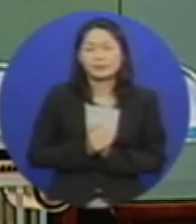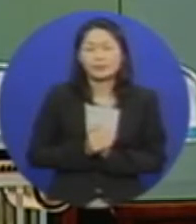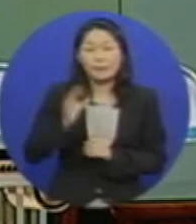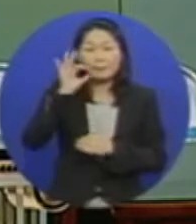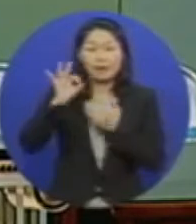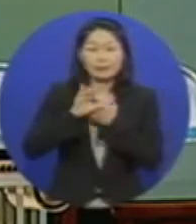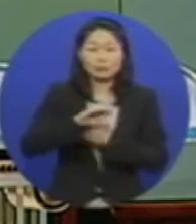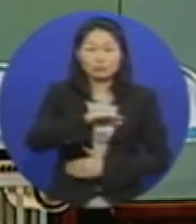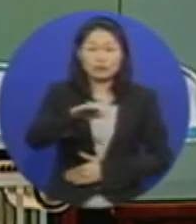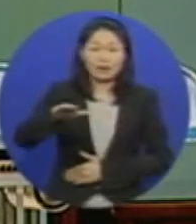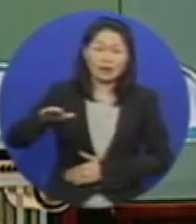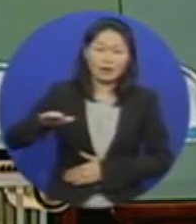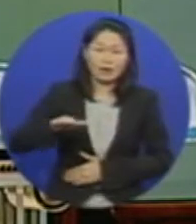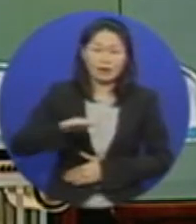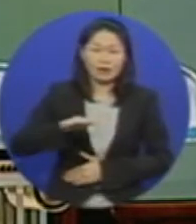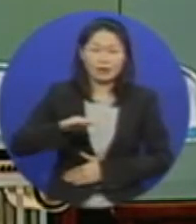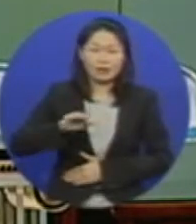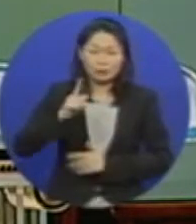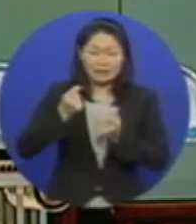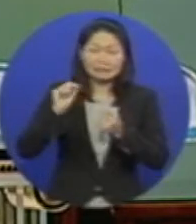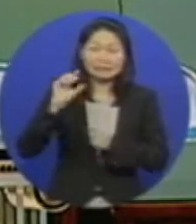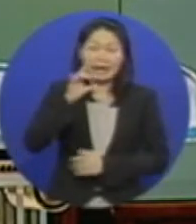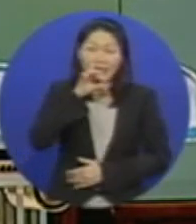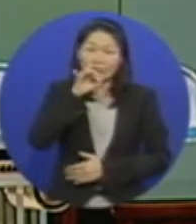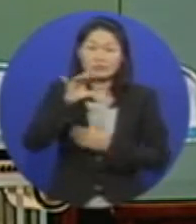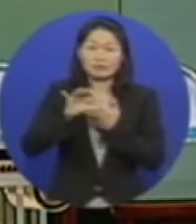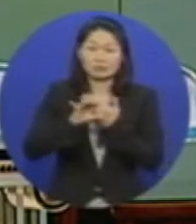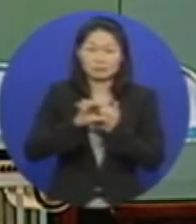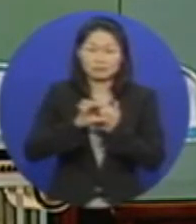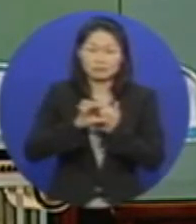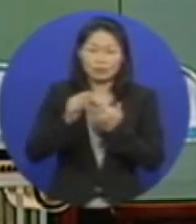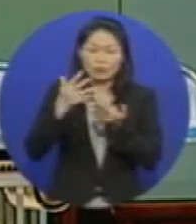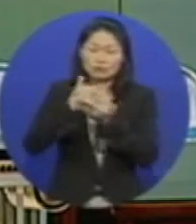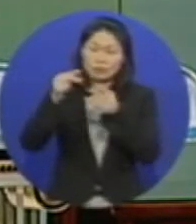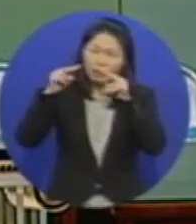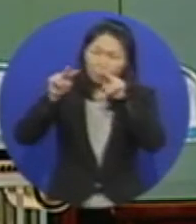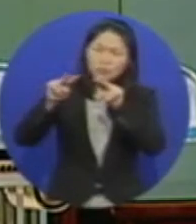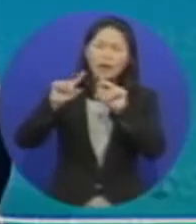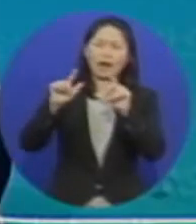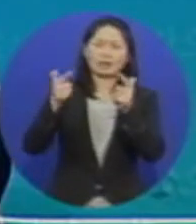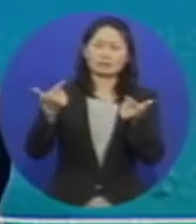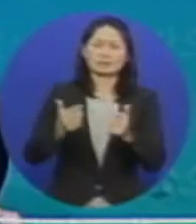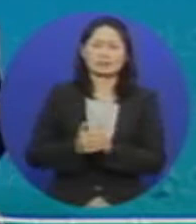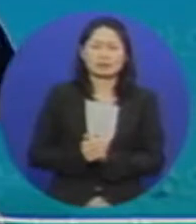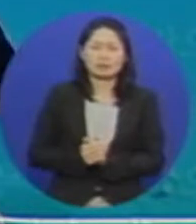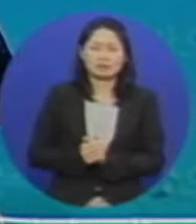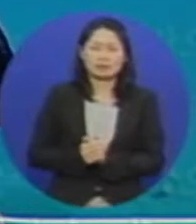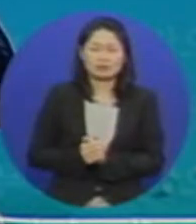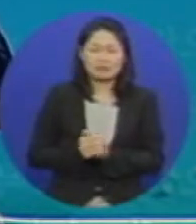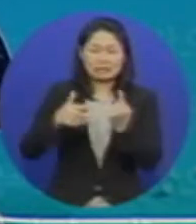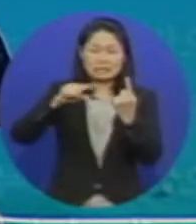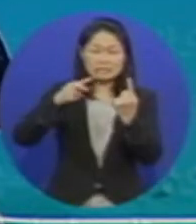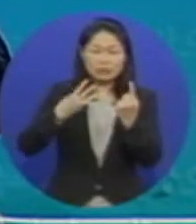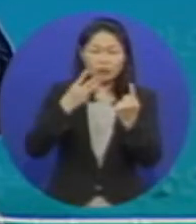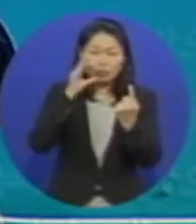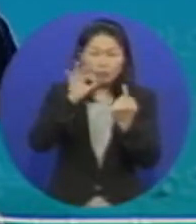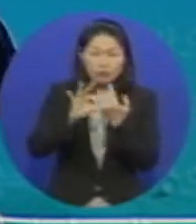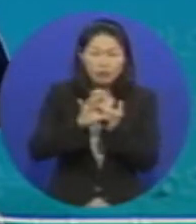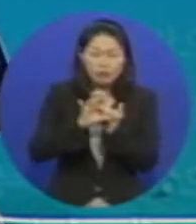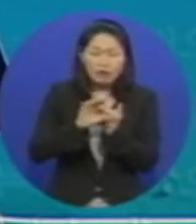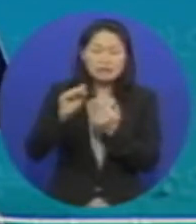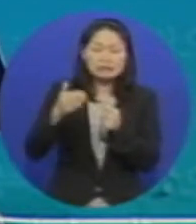만약에 우리가 그렇게 되지 못한다면 주님을 바라보는 게 아닙니다 1절 말씀에 보면